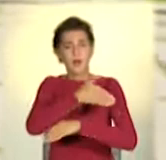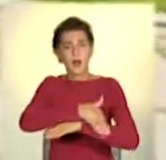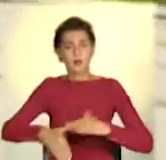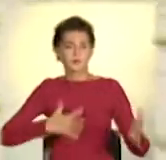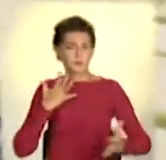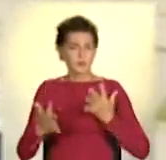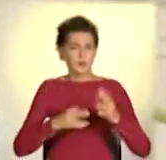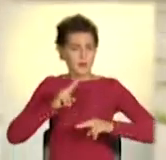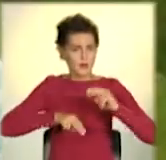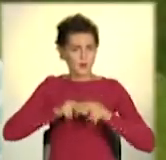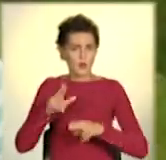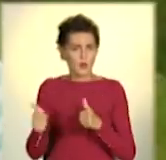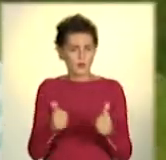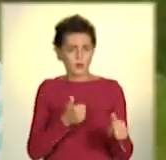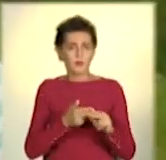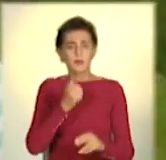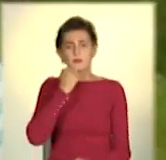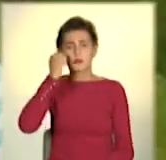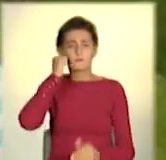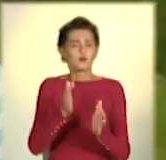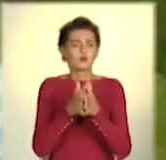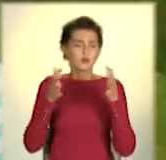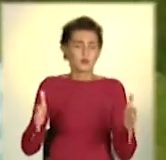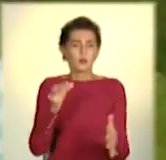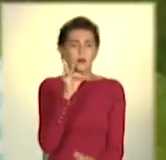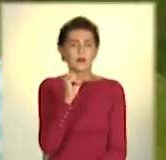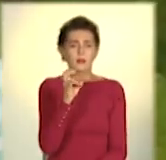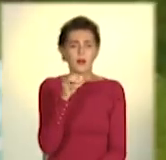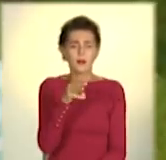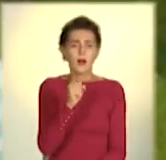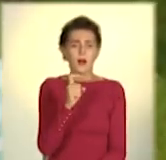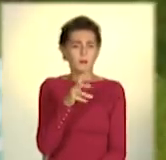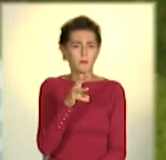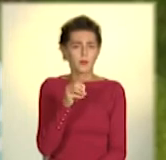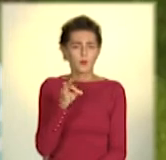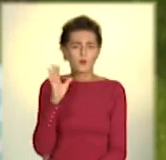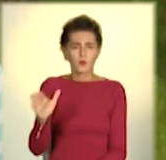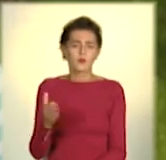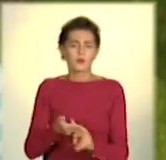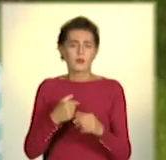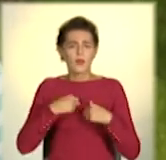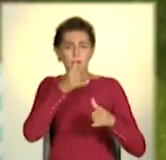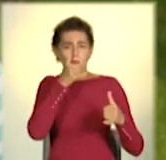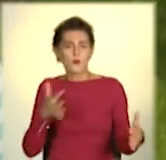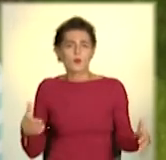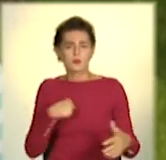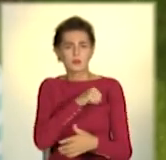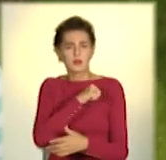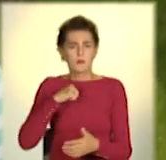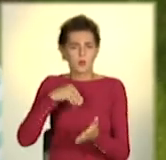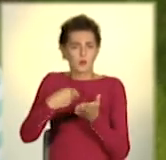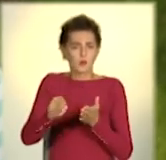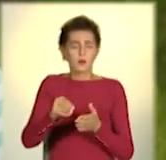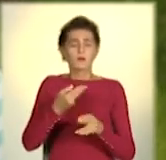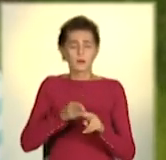піднесеному настрої. Рінату Ахметову особа благодарність, тому що я б ніколи не змогла купити, а для мене слухові апарати